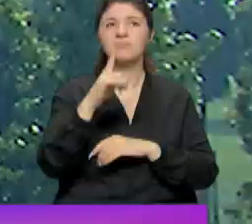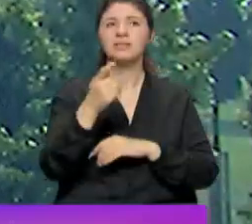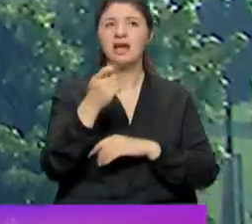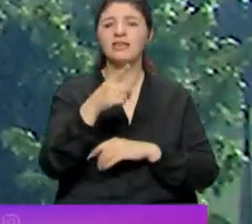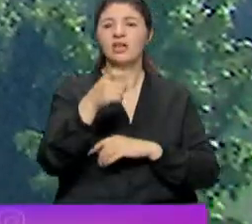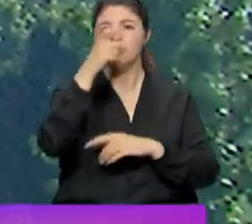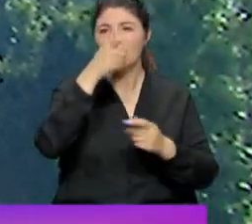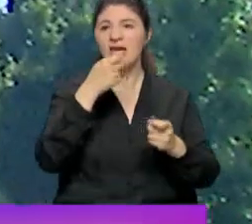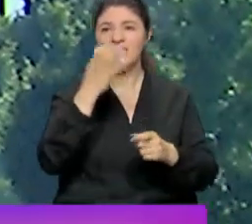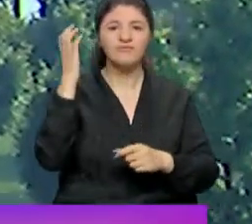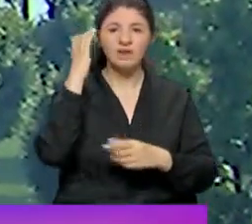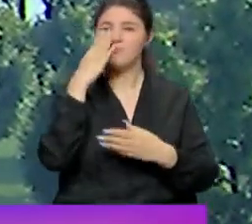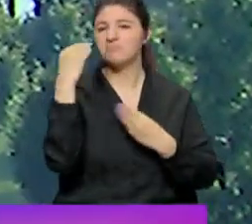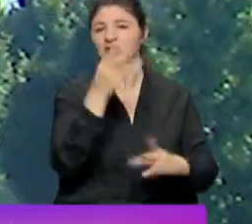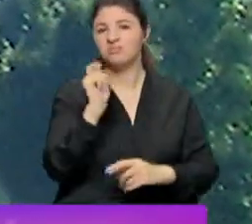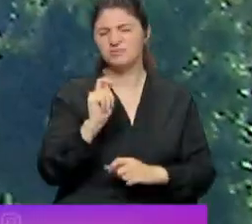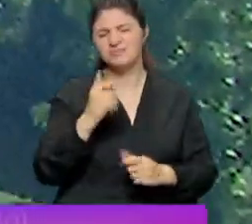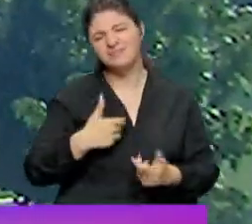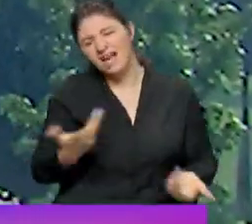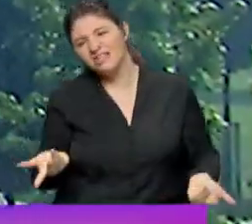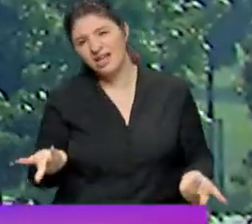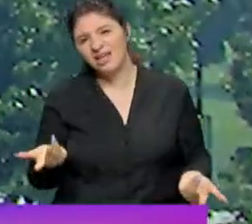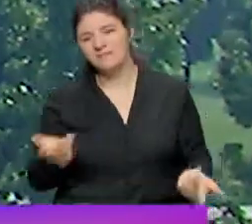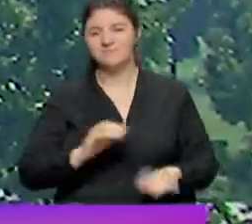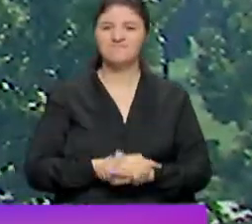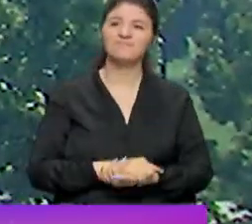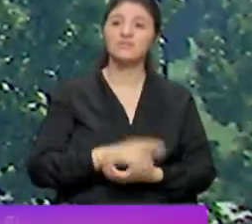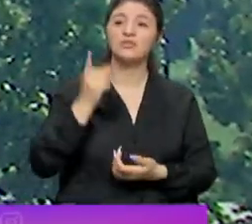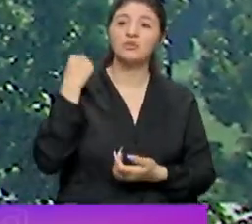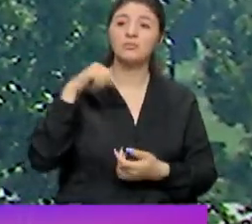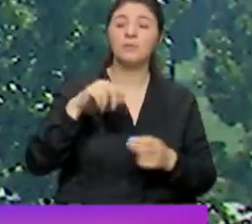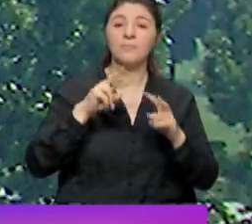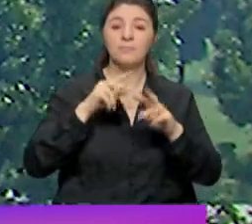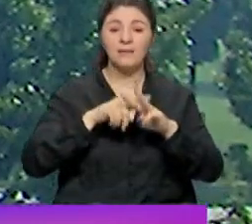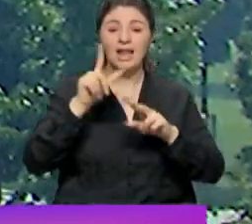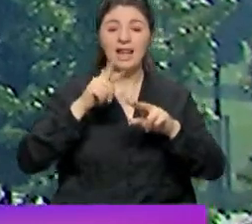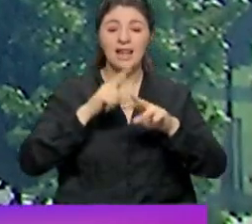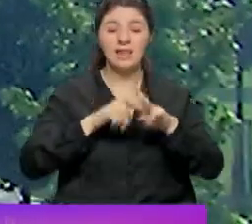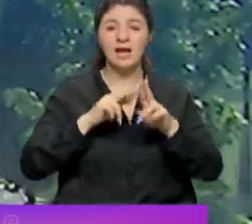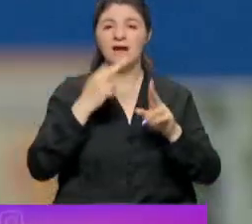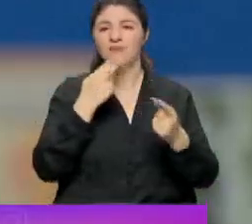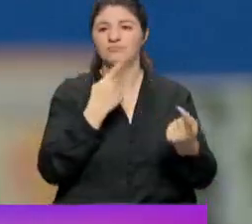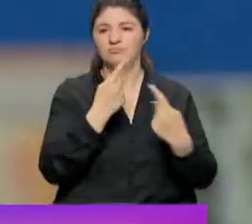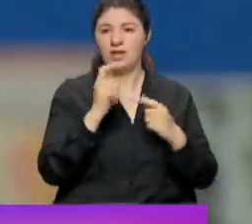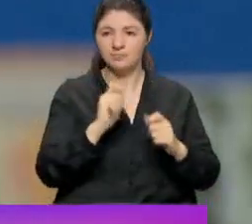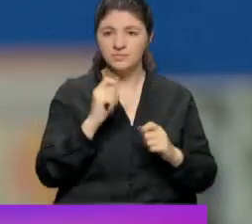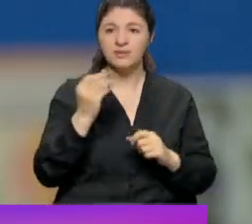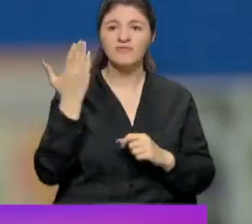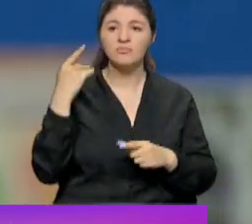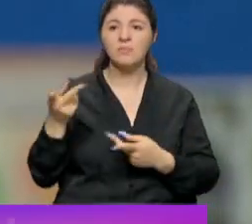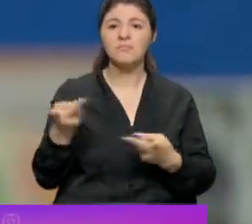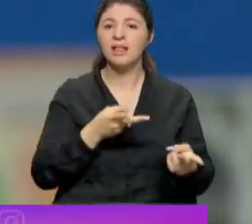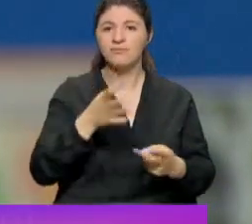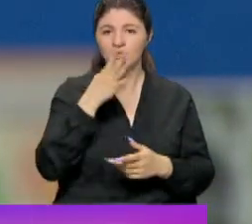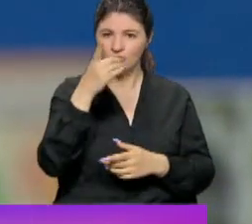50 bin lira da Türk eğitim Vakfı'na başlattığımız eczane bu arada bir melek mosso ile konuştum daha ben